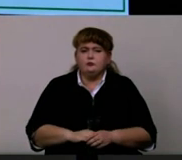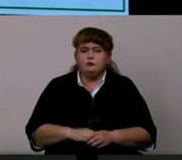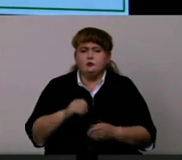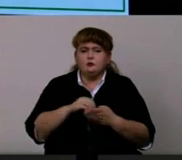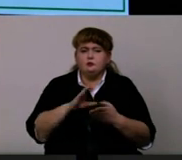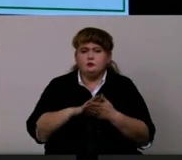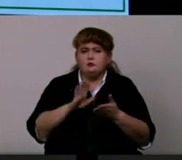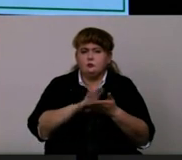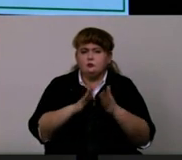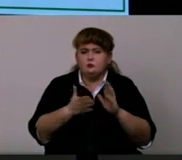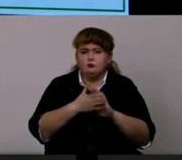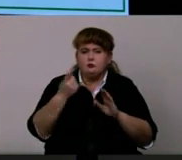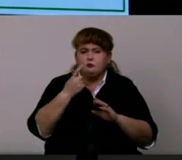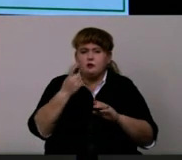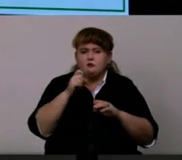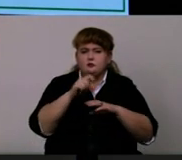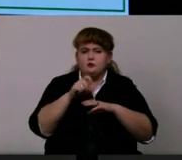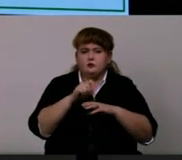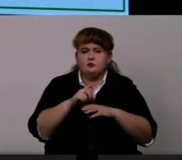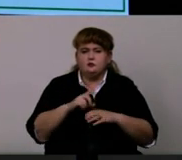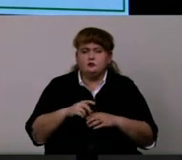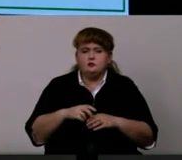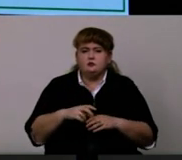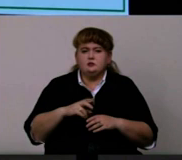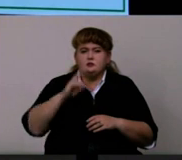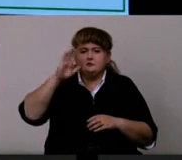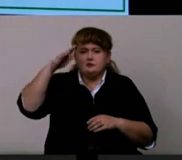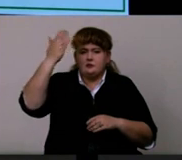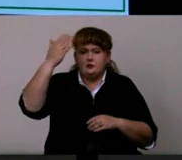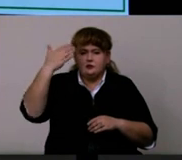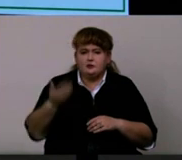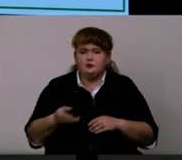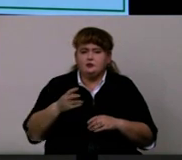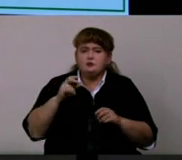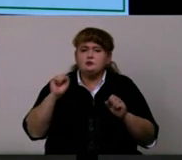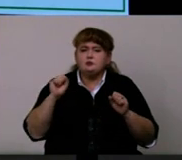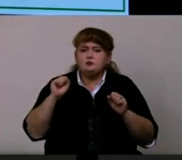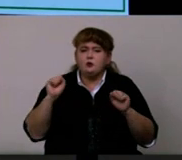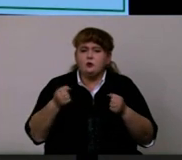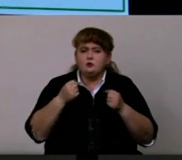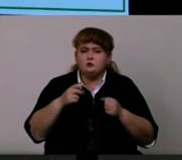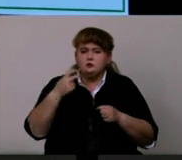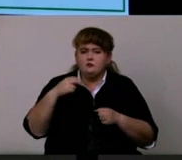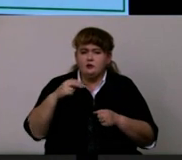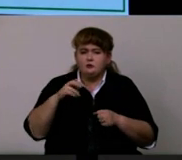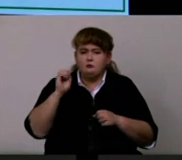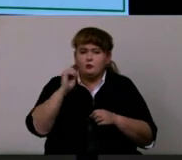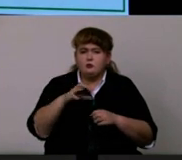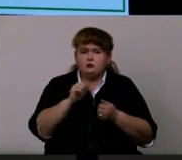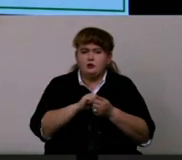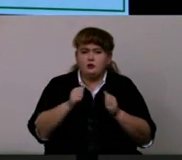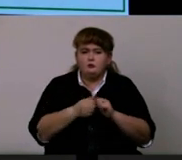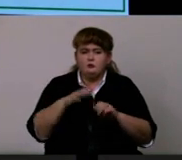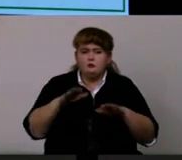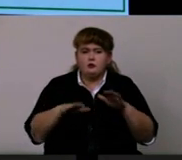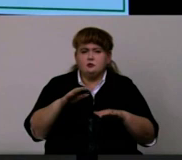Записываем условия первой задачи. С некоторой высоты со скоростью 20 метров в секунду брошен камень